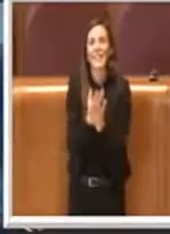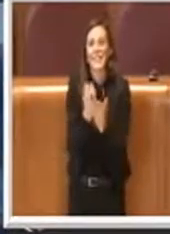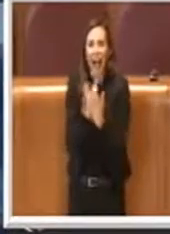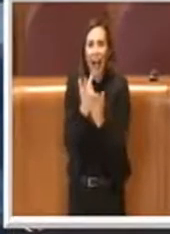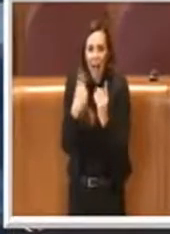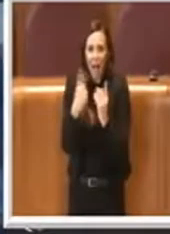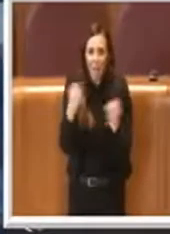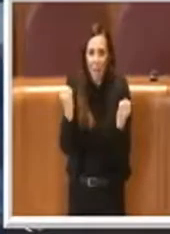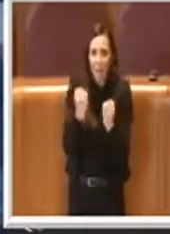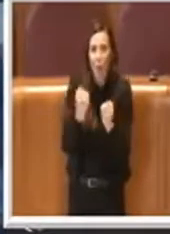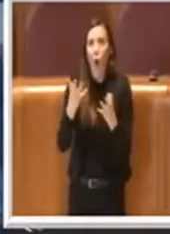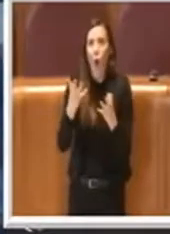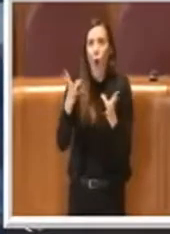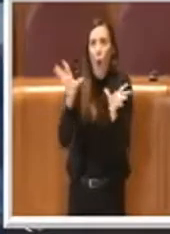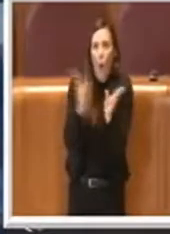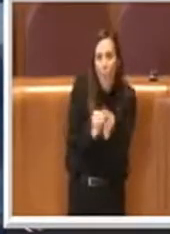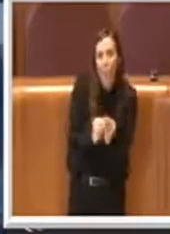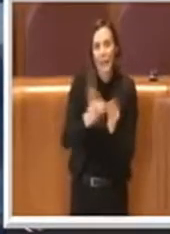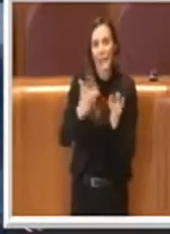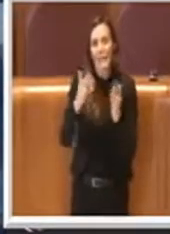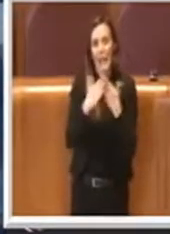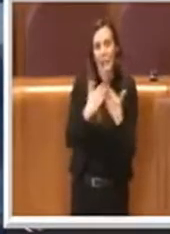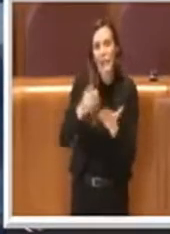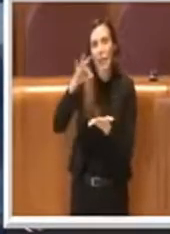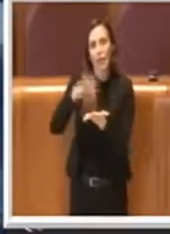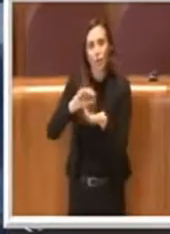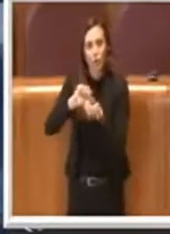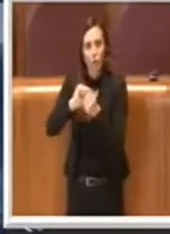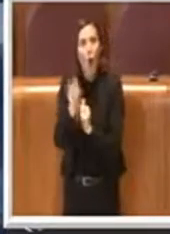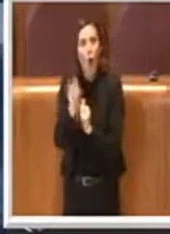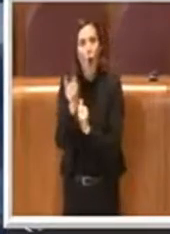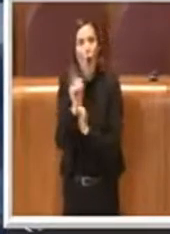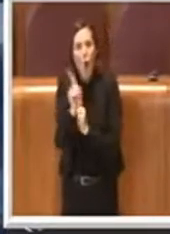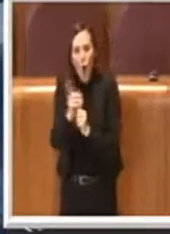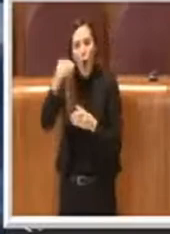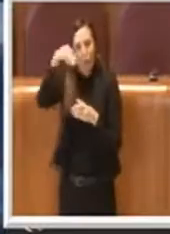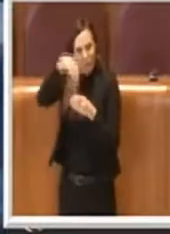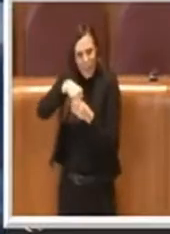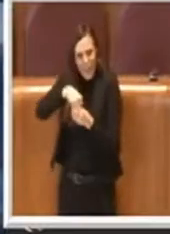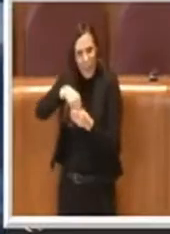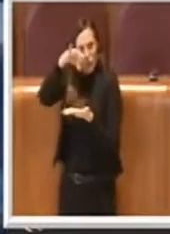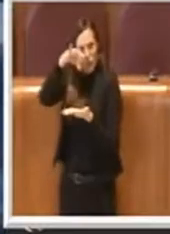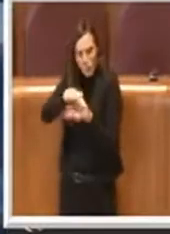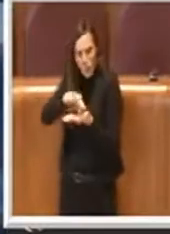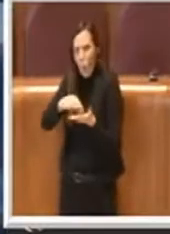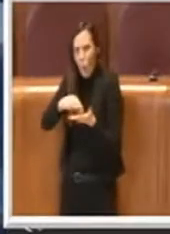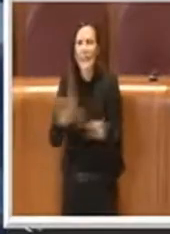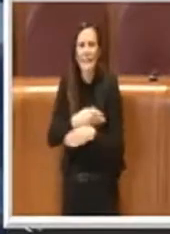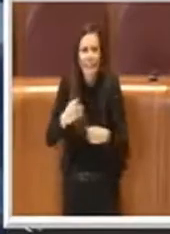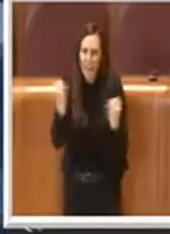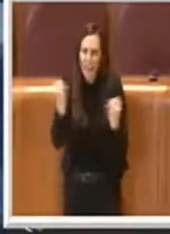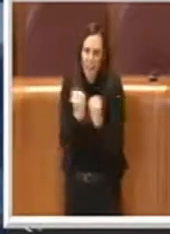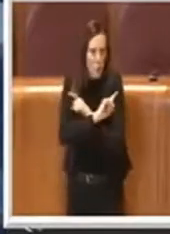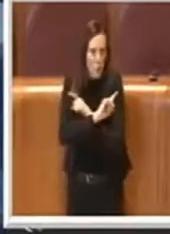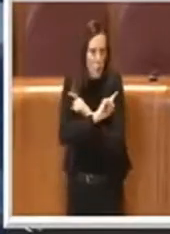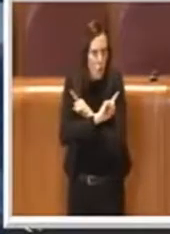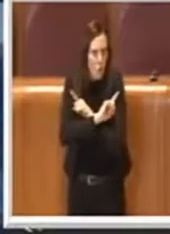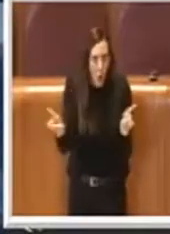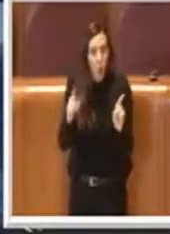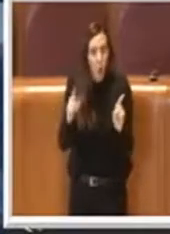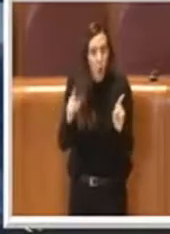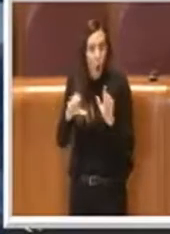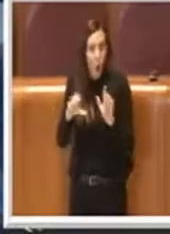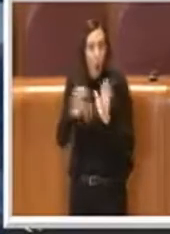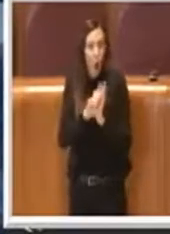comprese le librerie centri sportivi quindi non anche all'interno della città storica qualunque di con attività questo è il